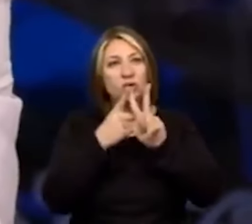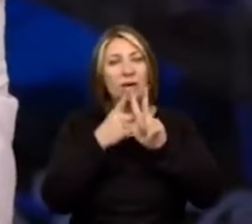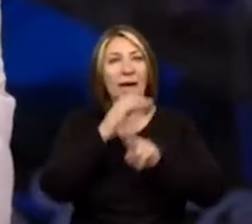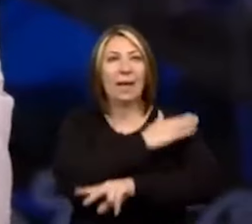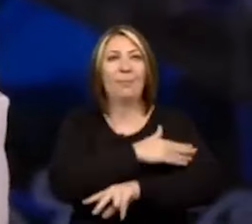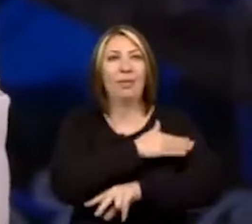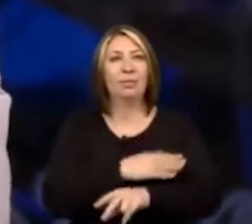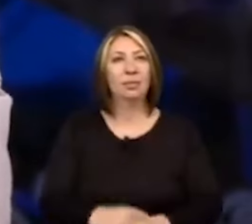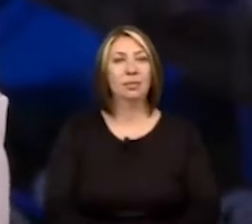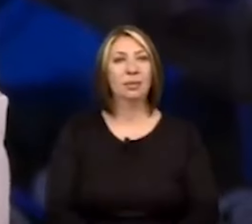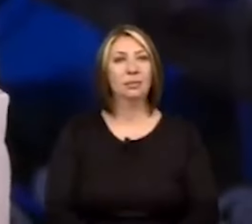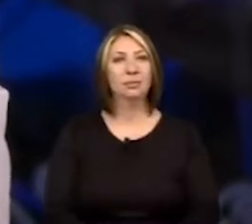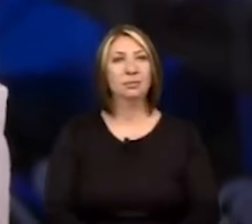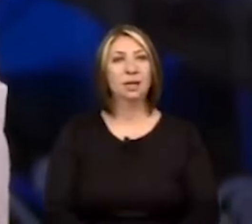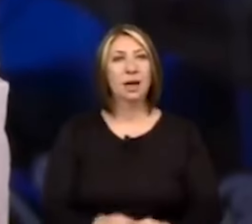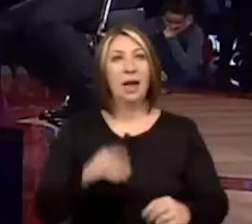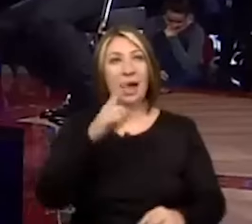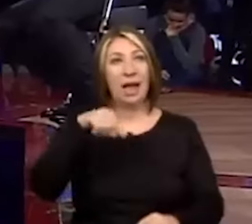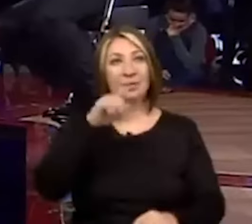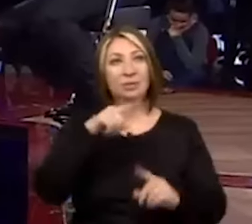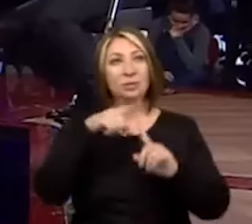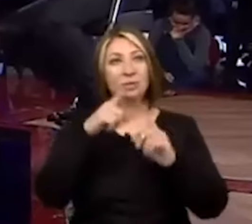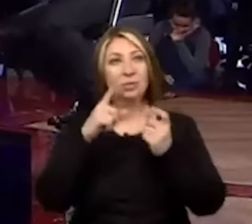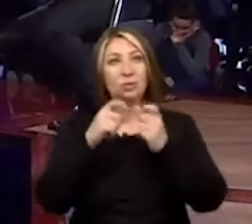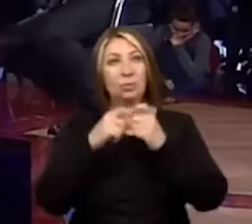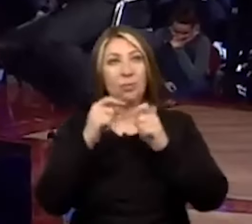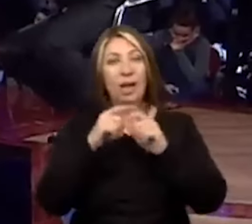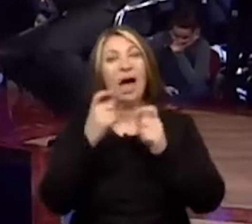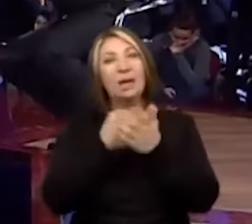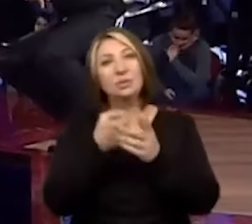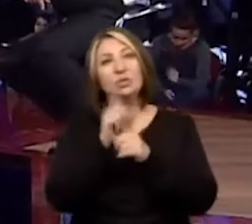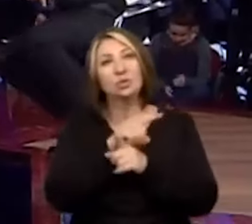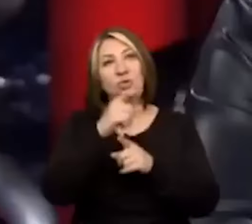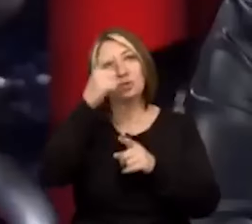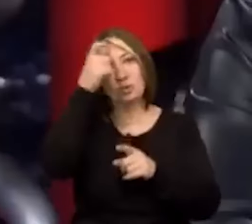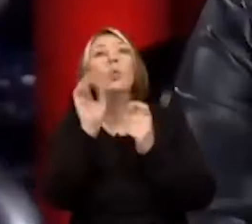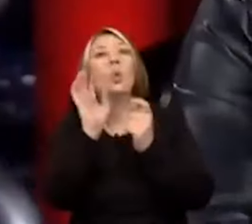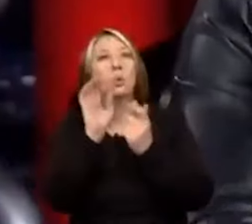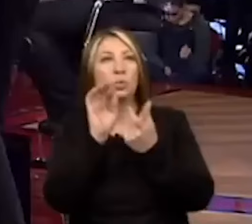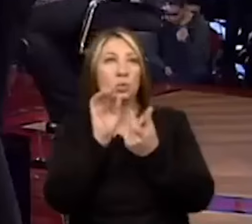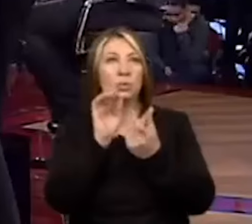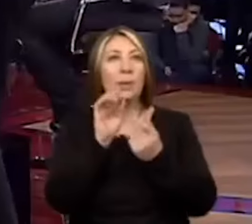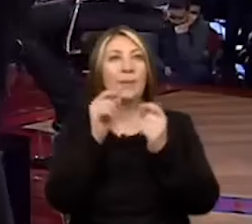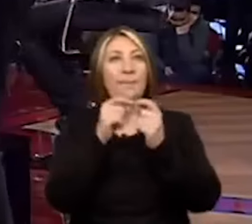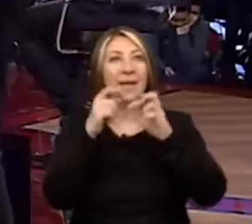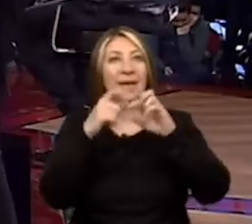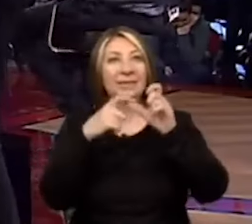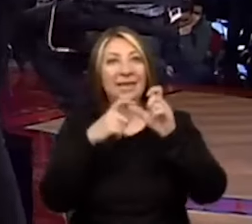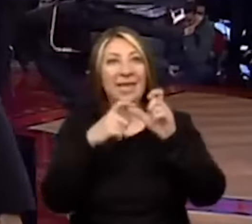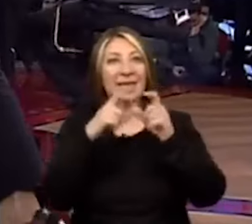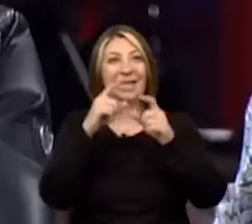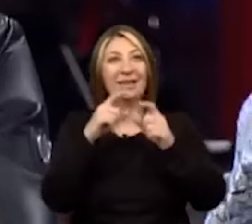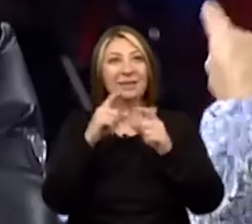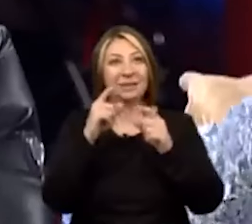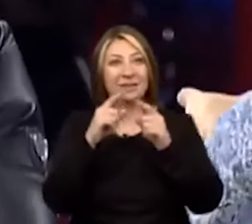Orcun Kaptan. Et Tugbas Sarı Unal. Adım soyadım ama Türkçe karakter yok. BRS Kiliç. Bir